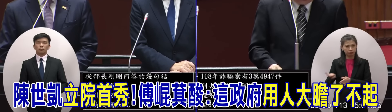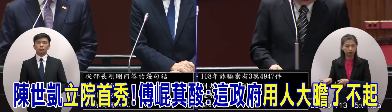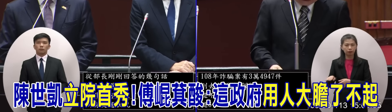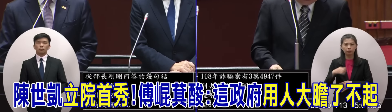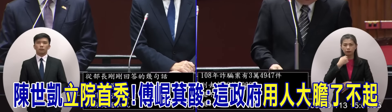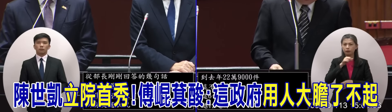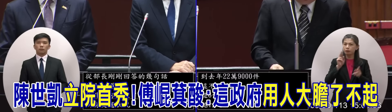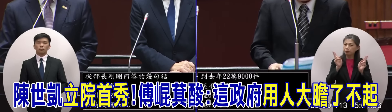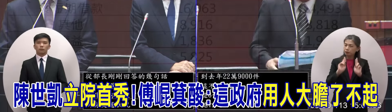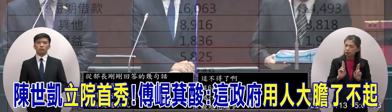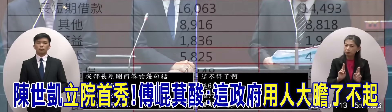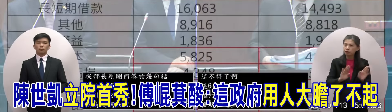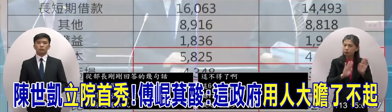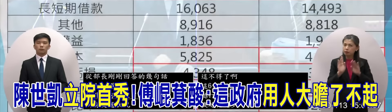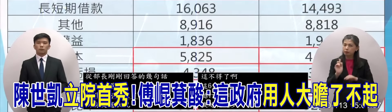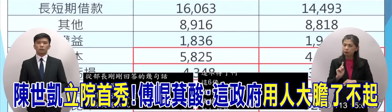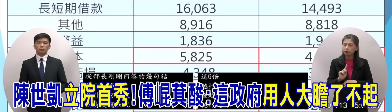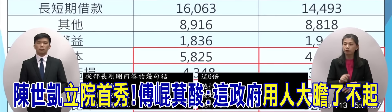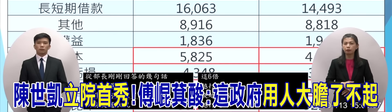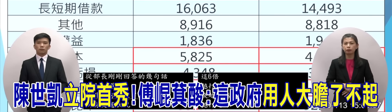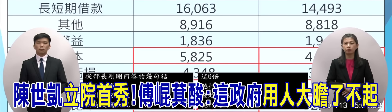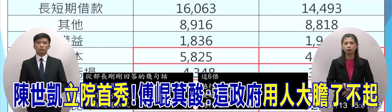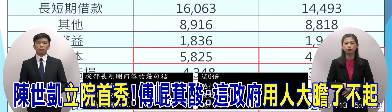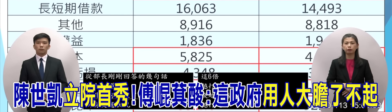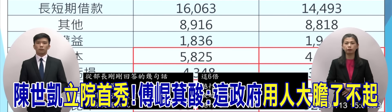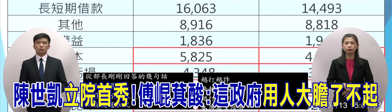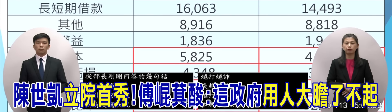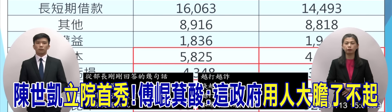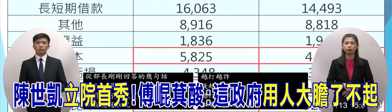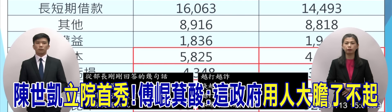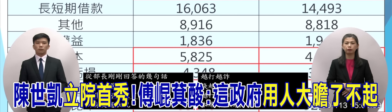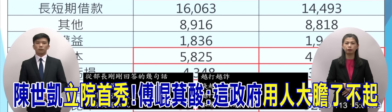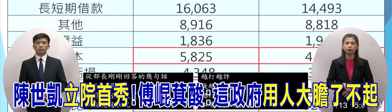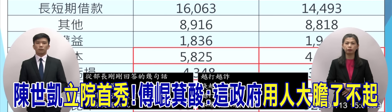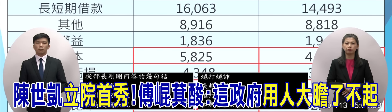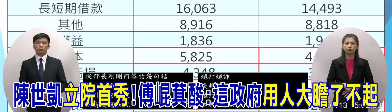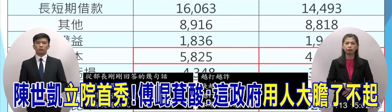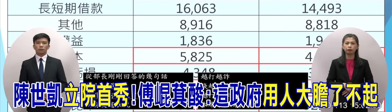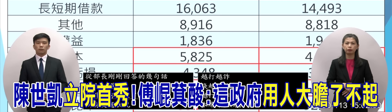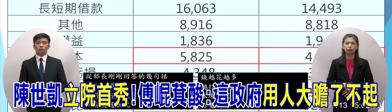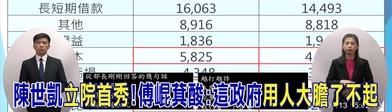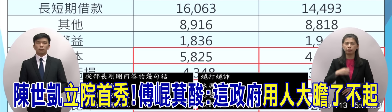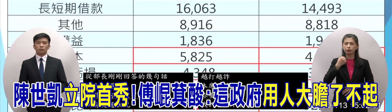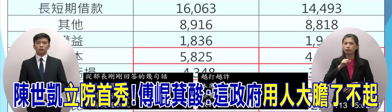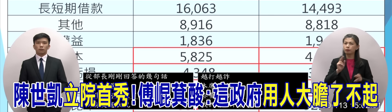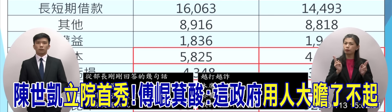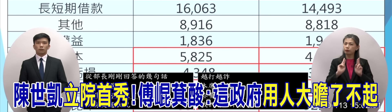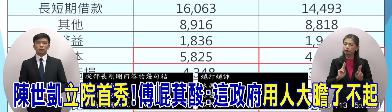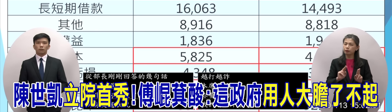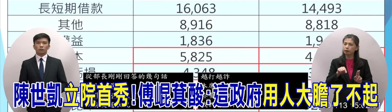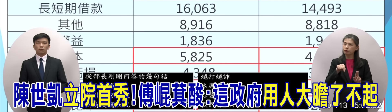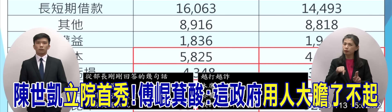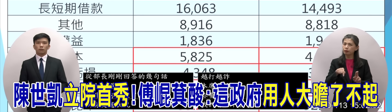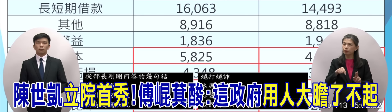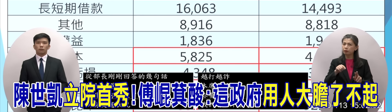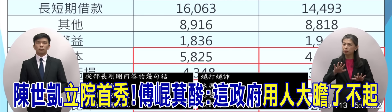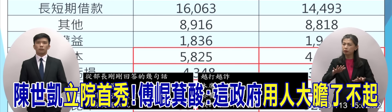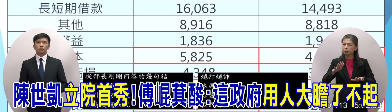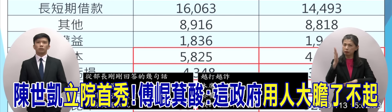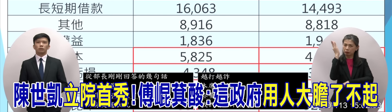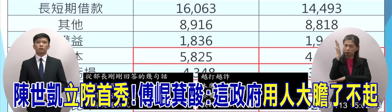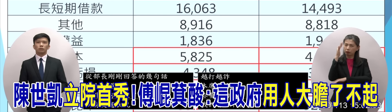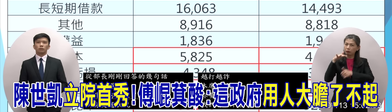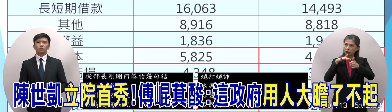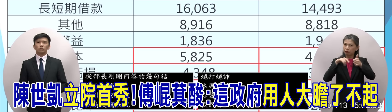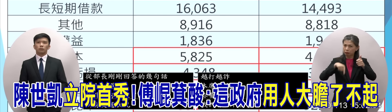台电，现在台电到底会在我们赖政府下面会变成什么样的一个状